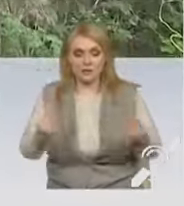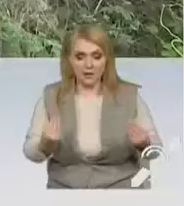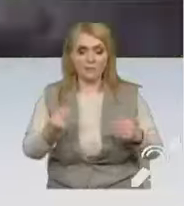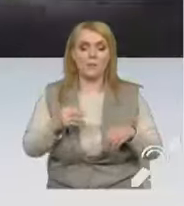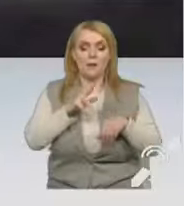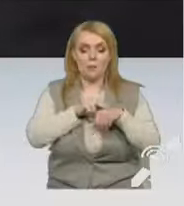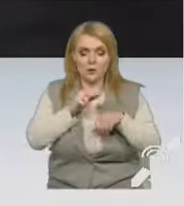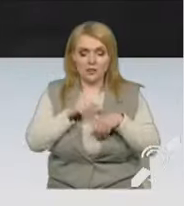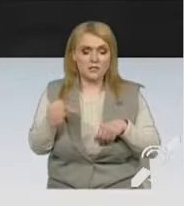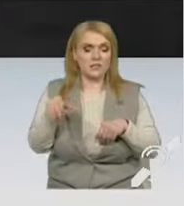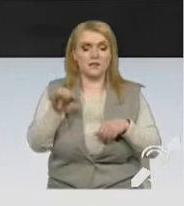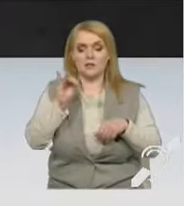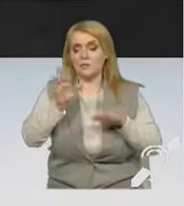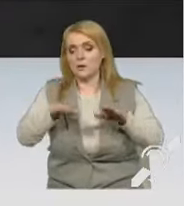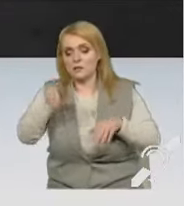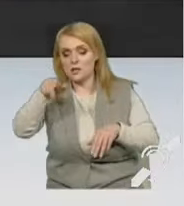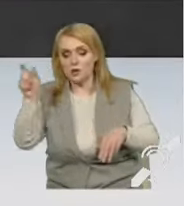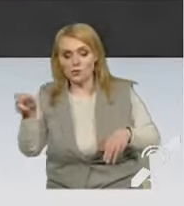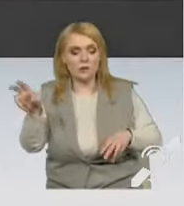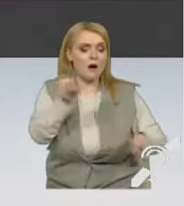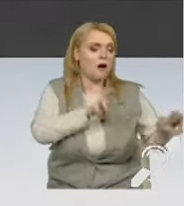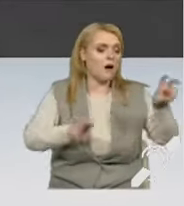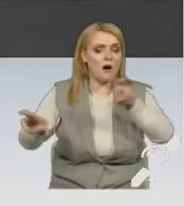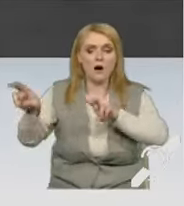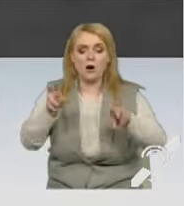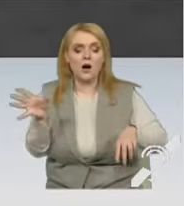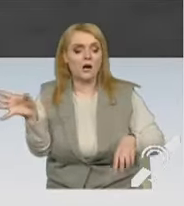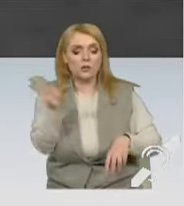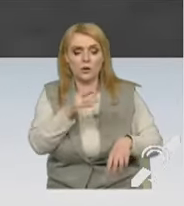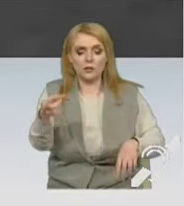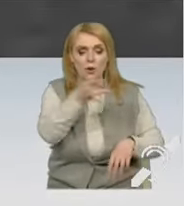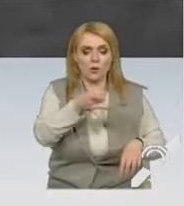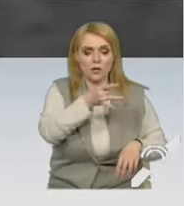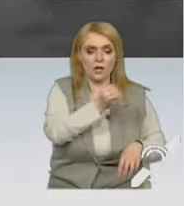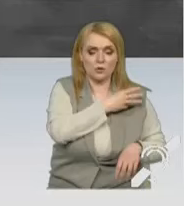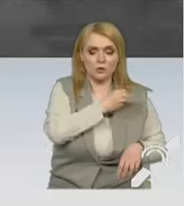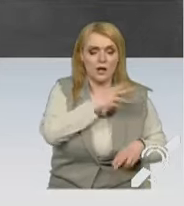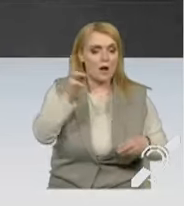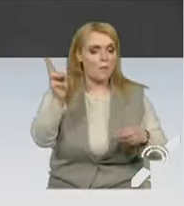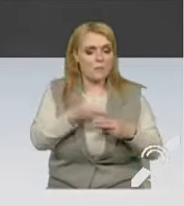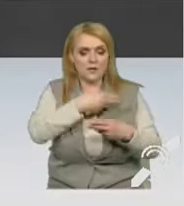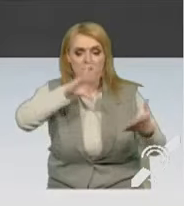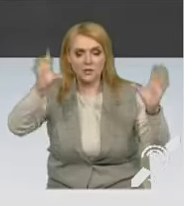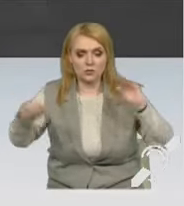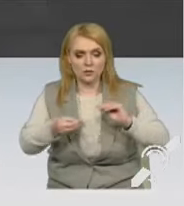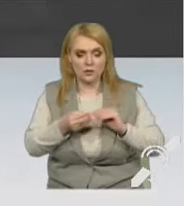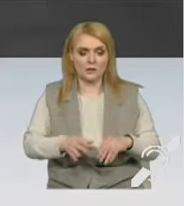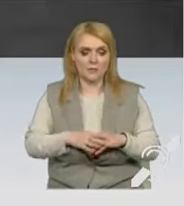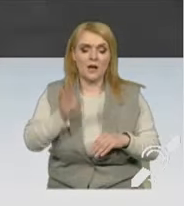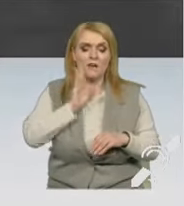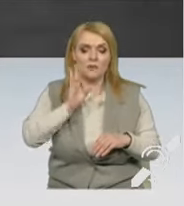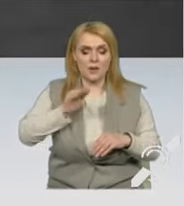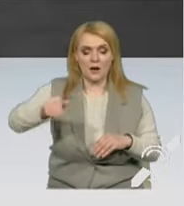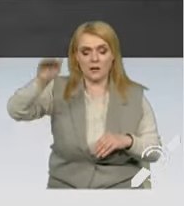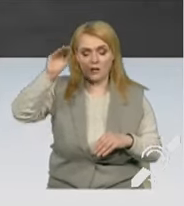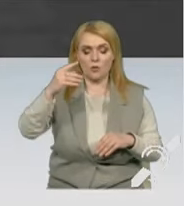au căutat o pe fată în toată zona orheiului Din nefericire fără rezultat deocamdată Ana Maria are 1 m